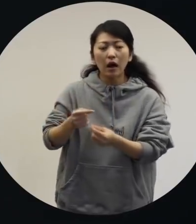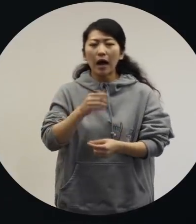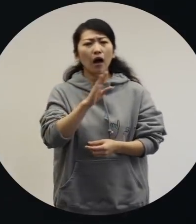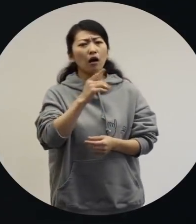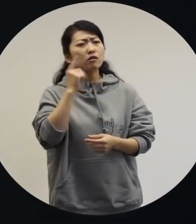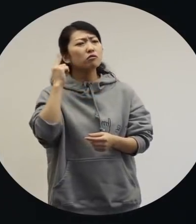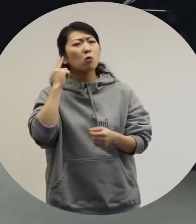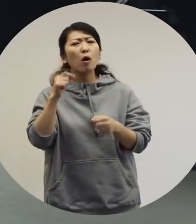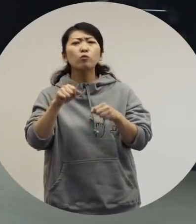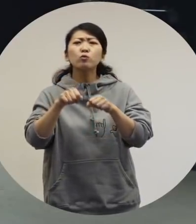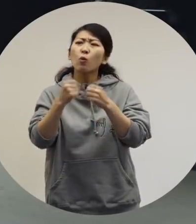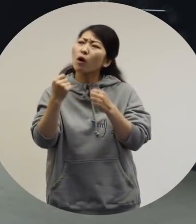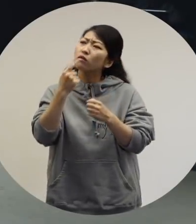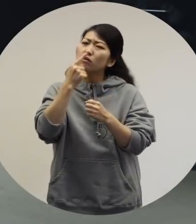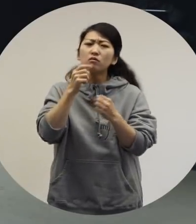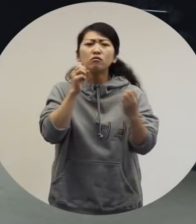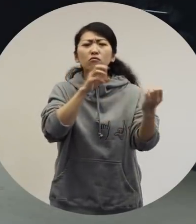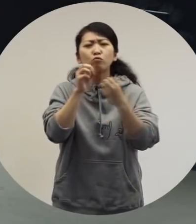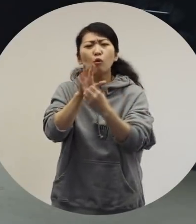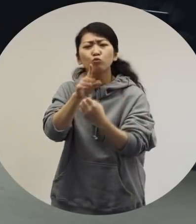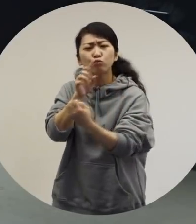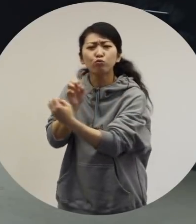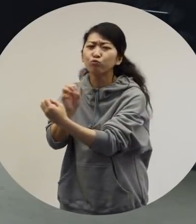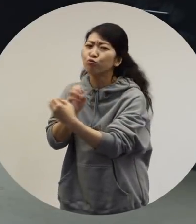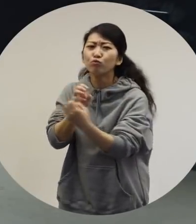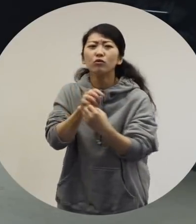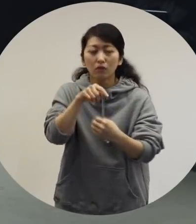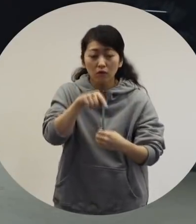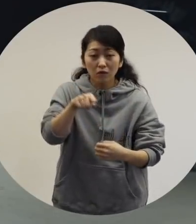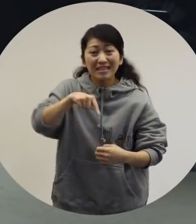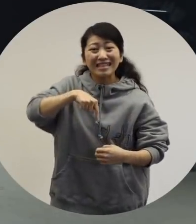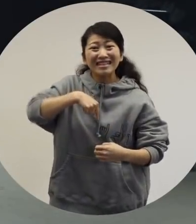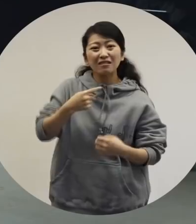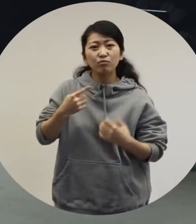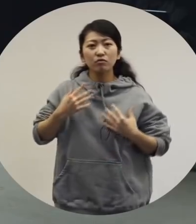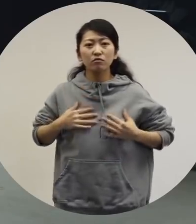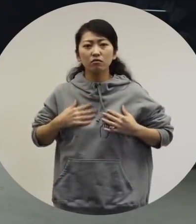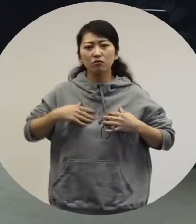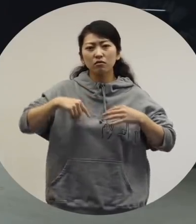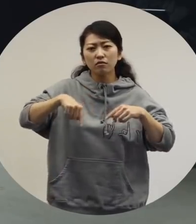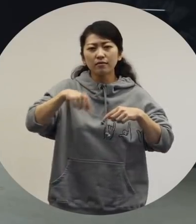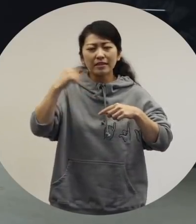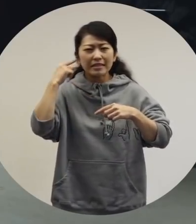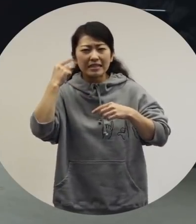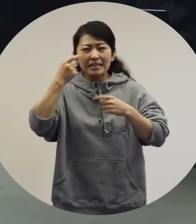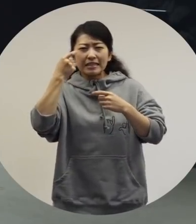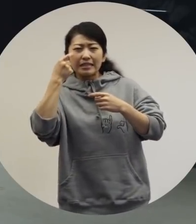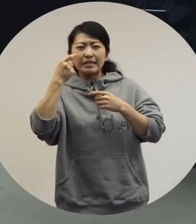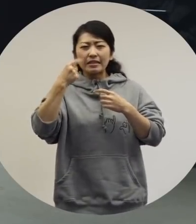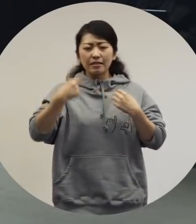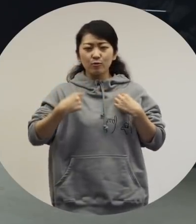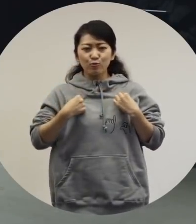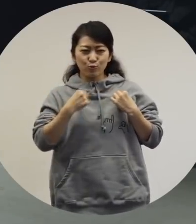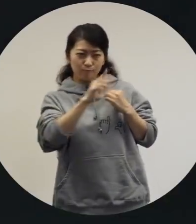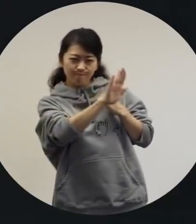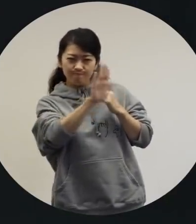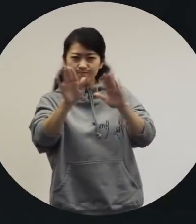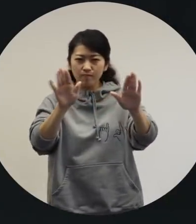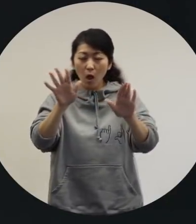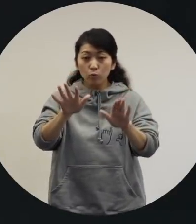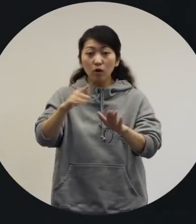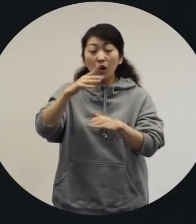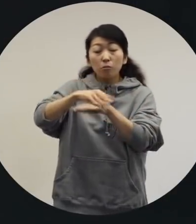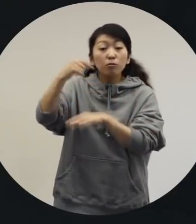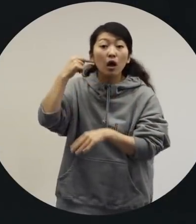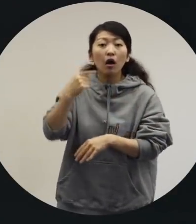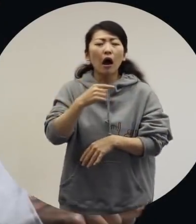普段聴覚障害の人と喋ってても、なんか自分の立てる音が気になるっていう観点で服を選ぶって初めて聞きました。 ね、